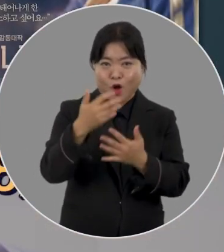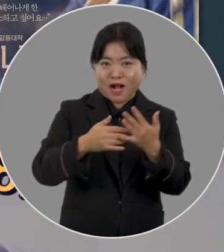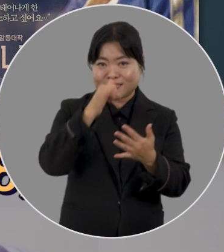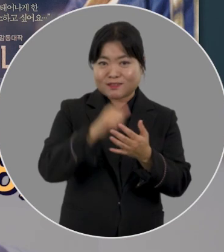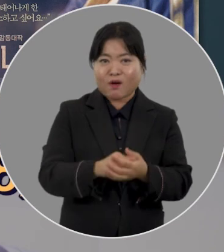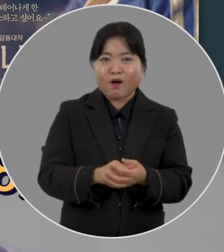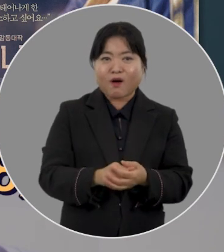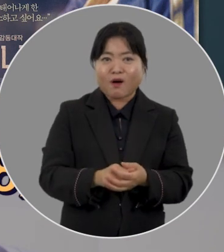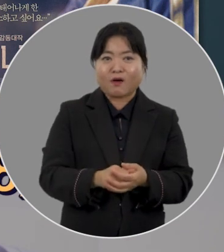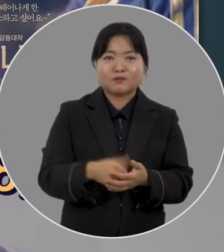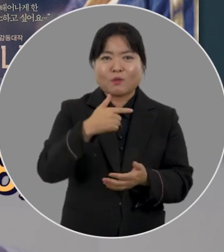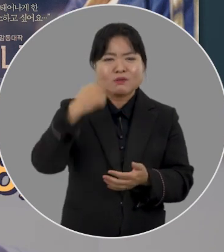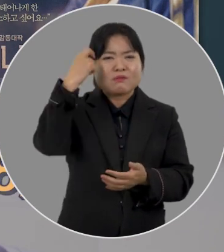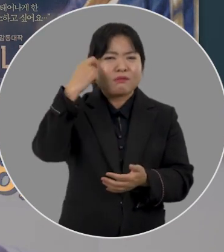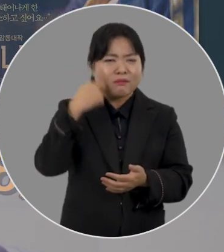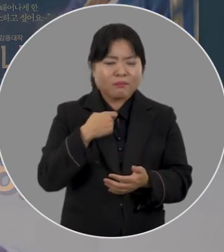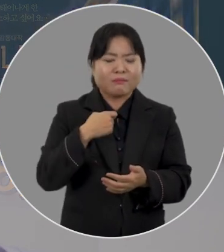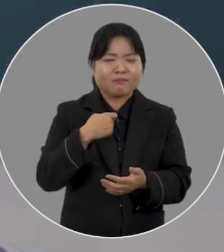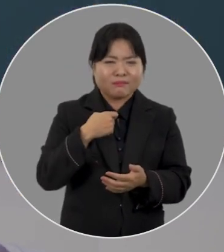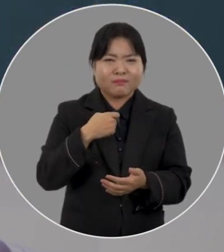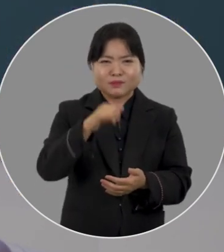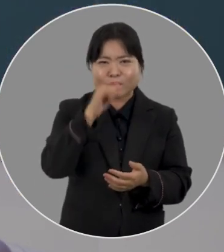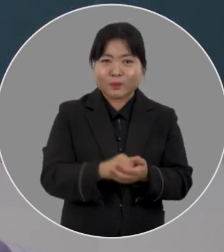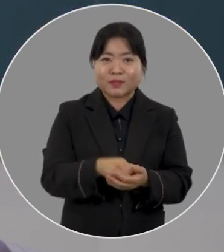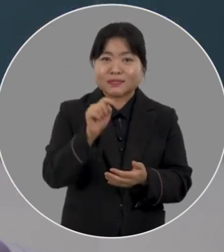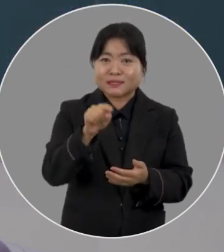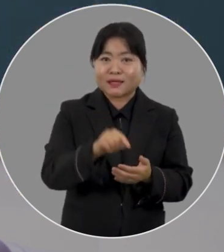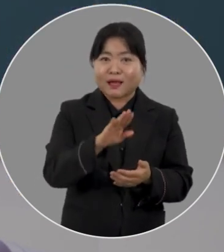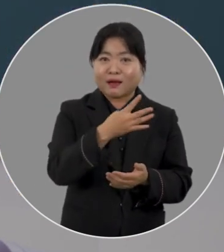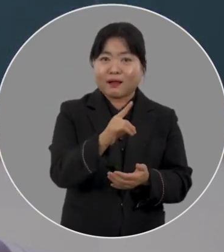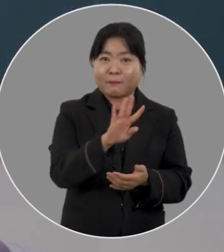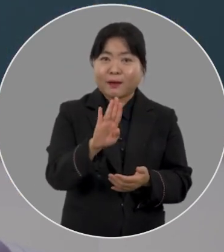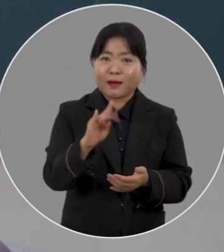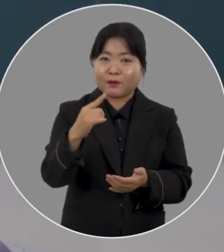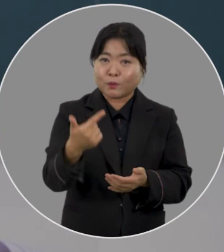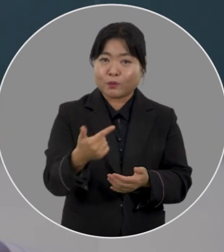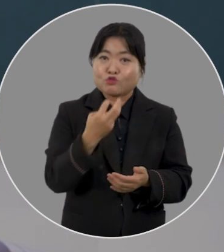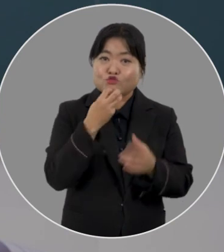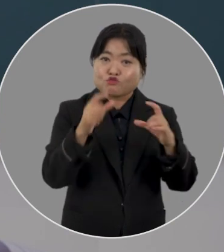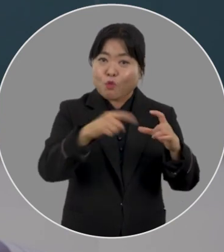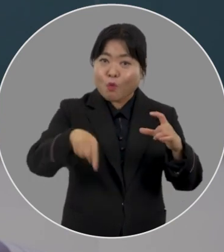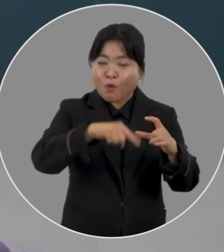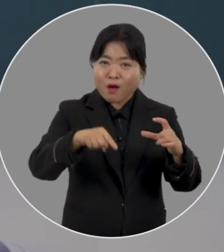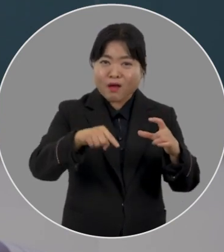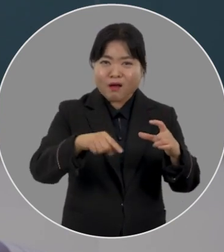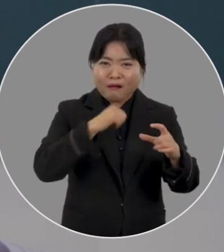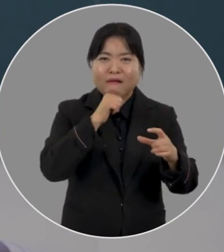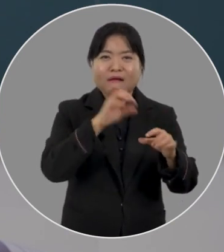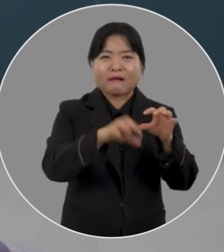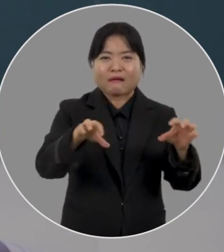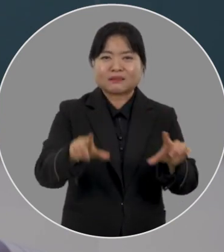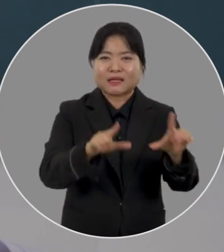있는데 네. 네. 너무 인상 깊게 봤어요. 그게 이제 레바논의 수도의 그 슬럼가에 사는 그